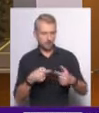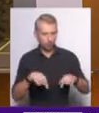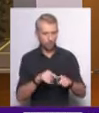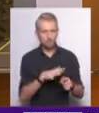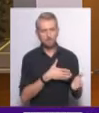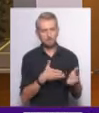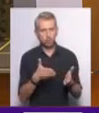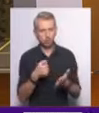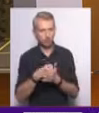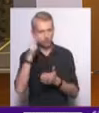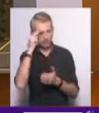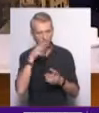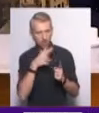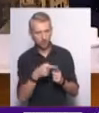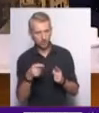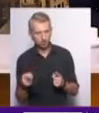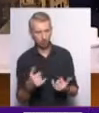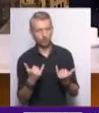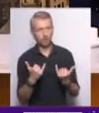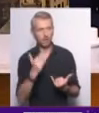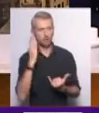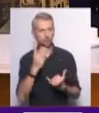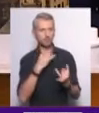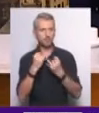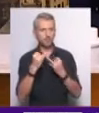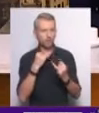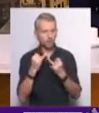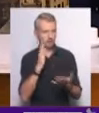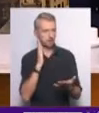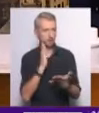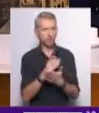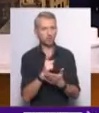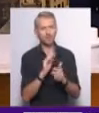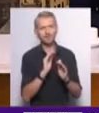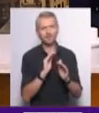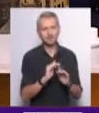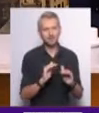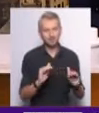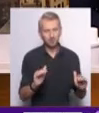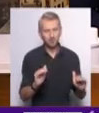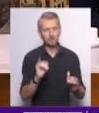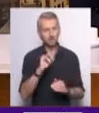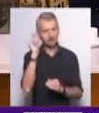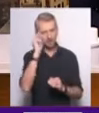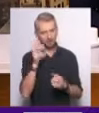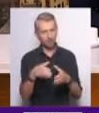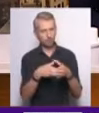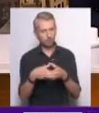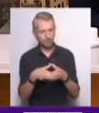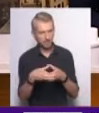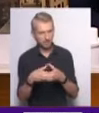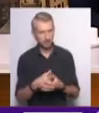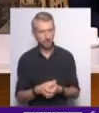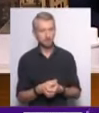до навчального сезону. Зараз буду спілкуватися вже безпосередньо із дітьми, і з навчальними колективами.